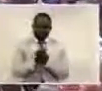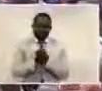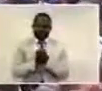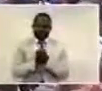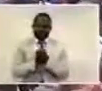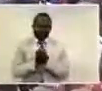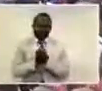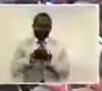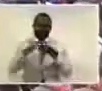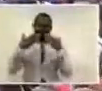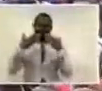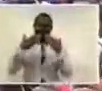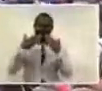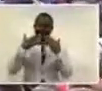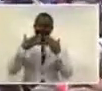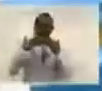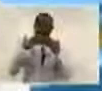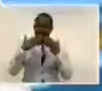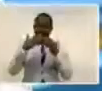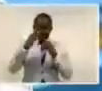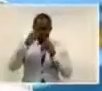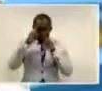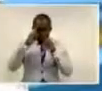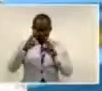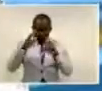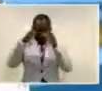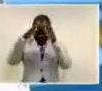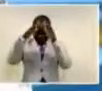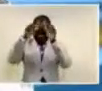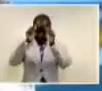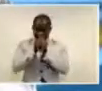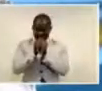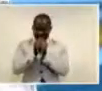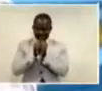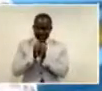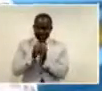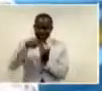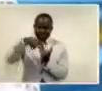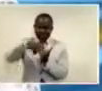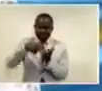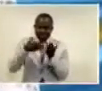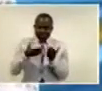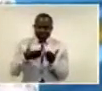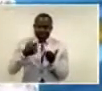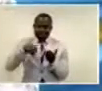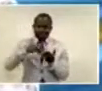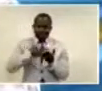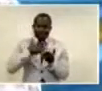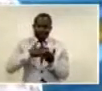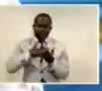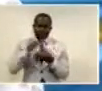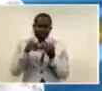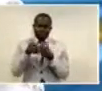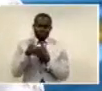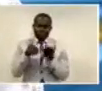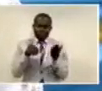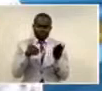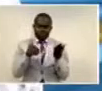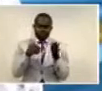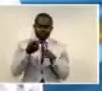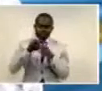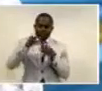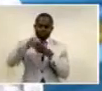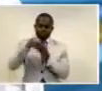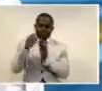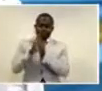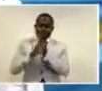Koza nyakubahwa Perezida. Nyakubahwa Perezida ko bangeze hano. Ubu ndishimye rwose. Naturutse